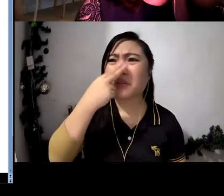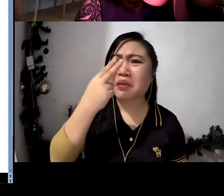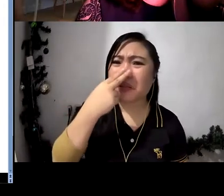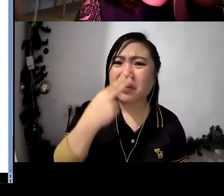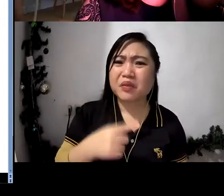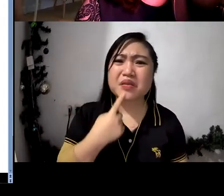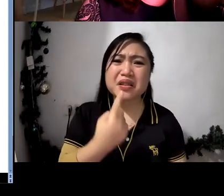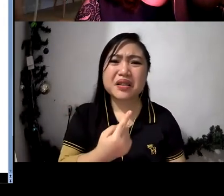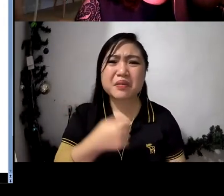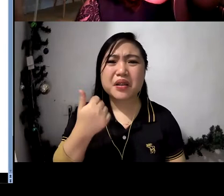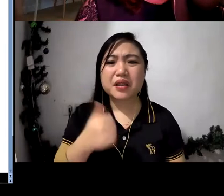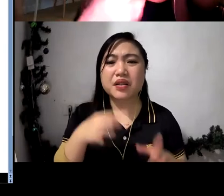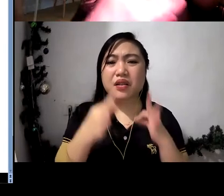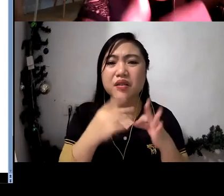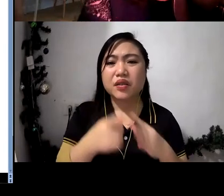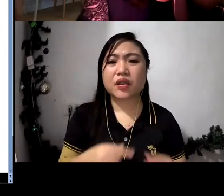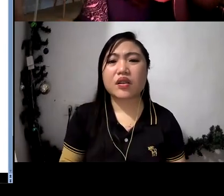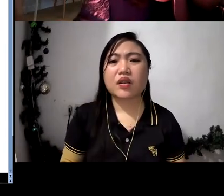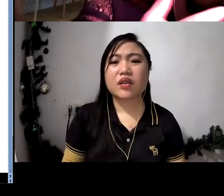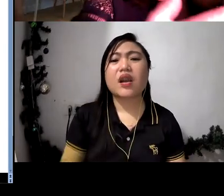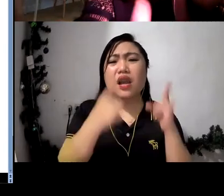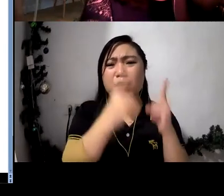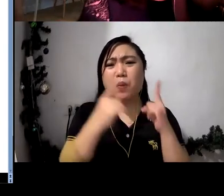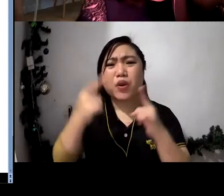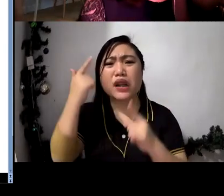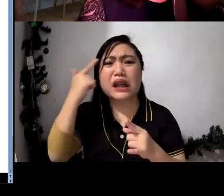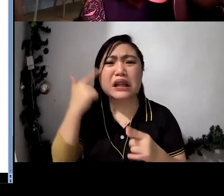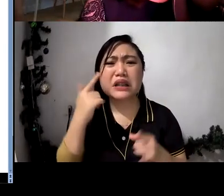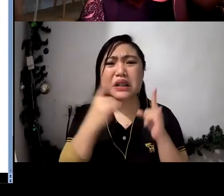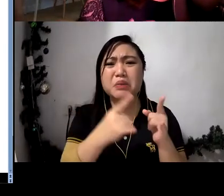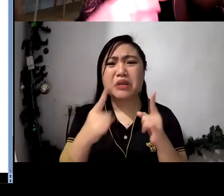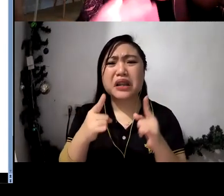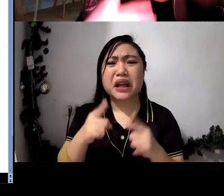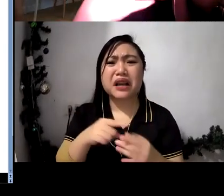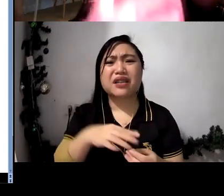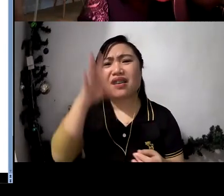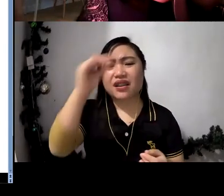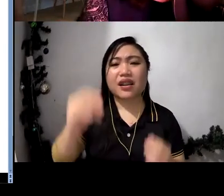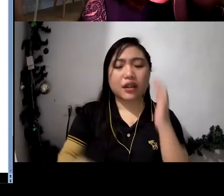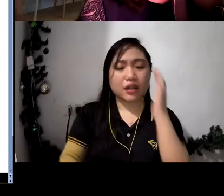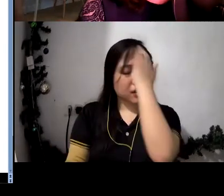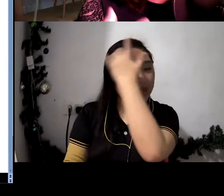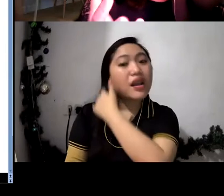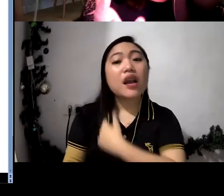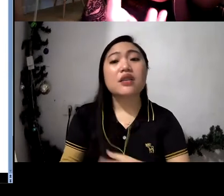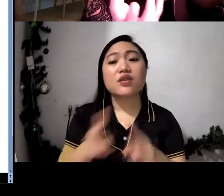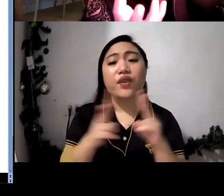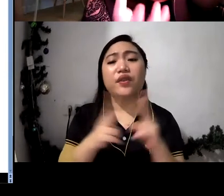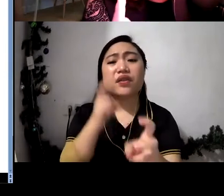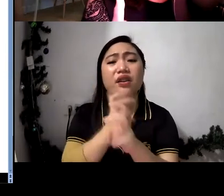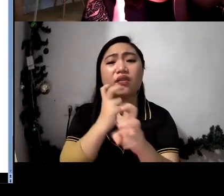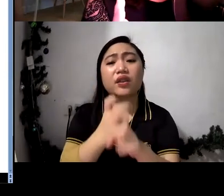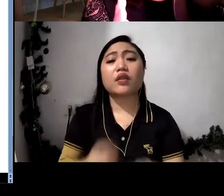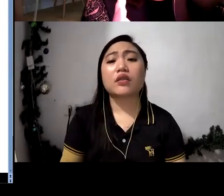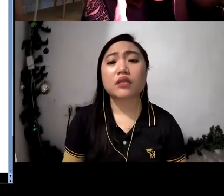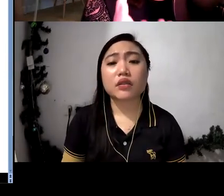nagsalita, no, parang i-gender bully ka minsan ng kapwa mo lalaki, no? So it's very very difficult also, no? So pareho tayong